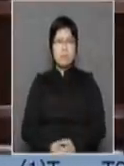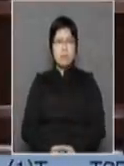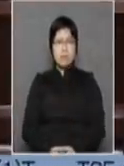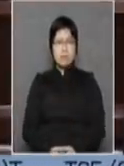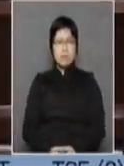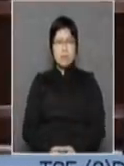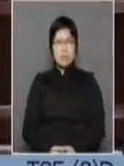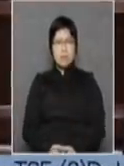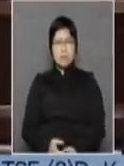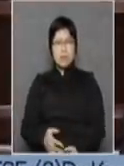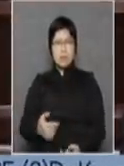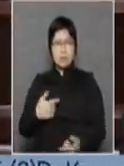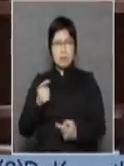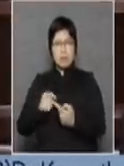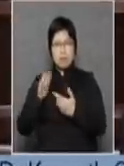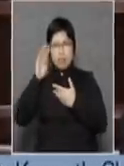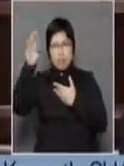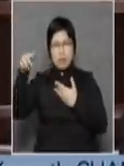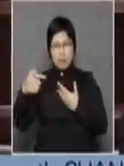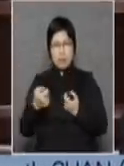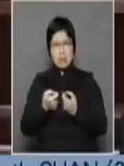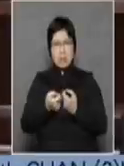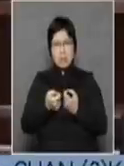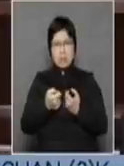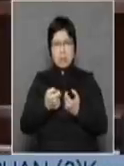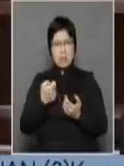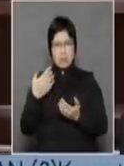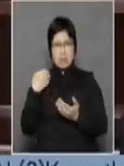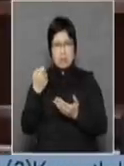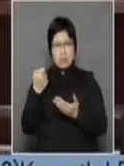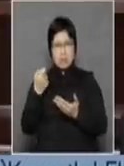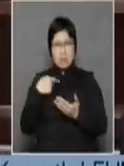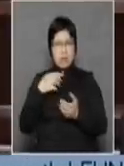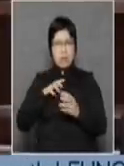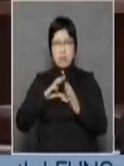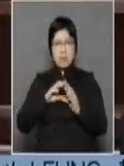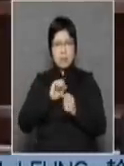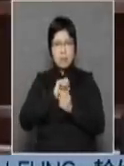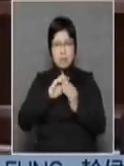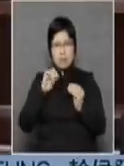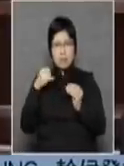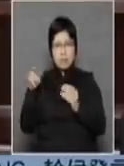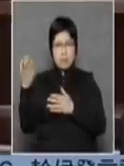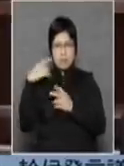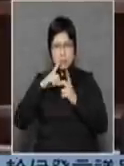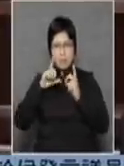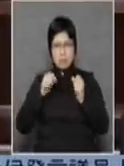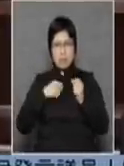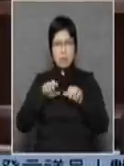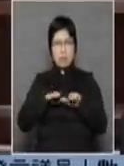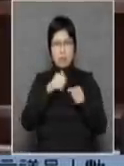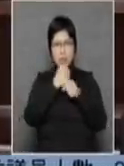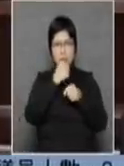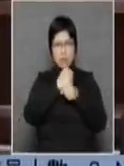遠水不能救近火，其實呢，我們都睇返曾蔭權的時候呢，他就上任之後就